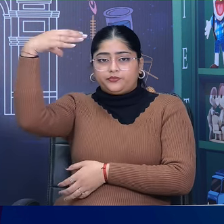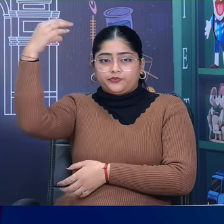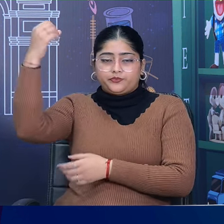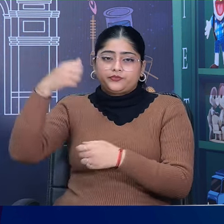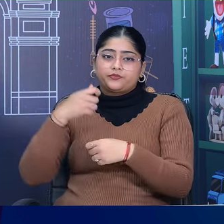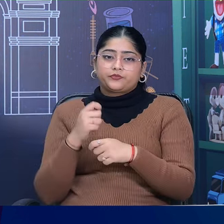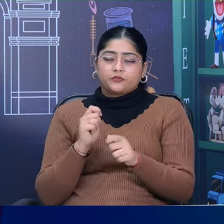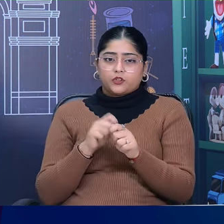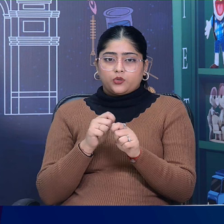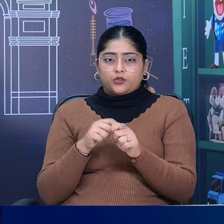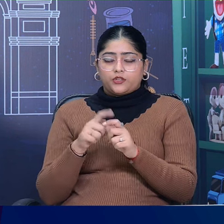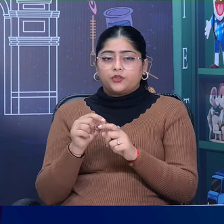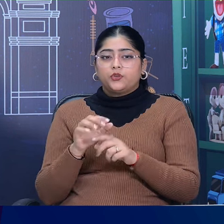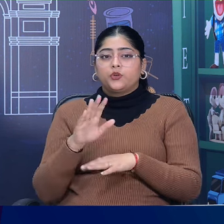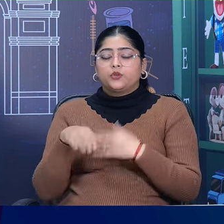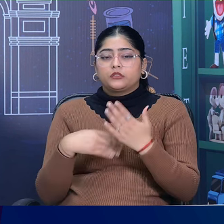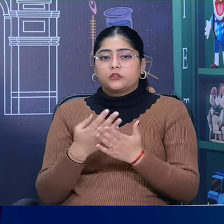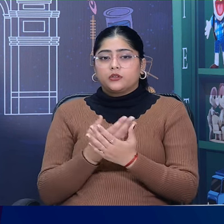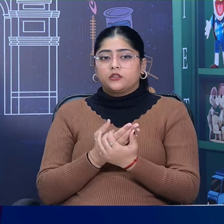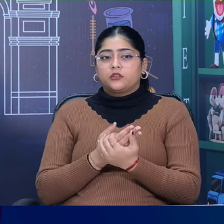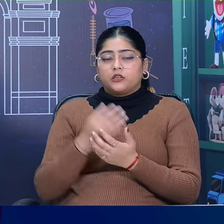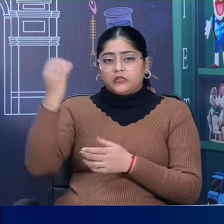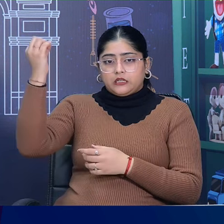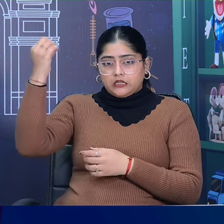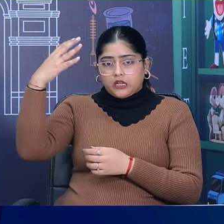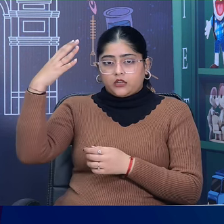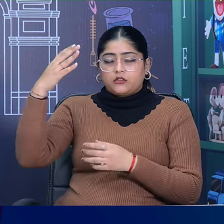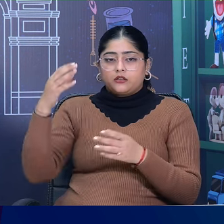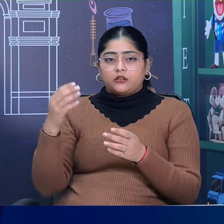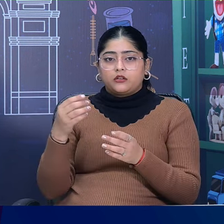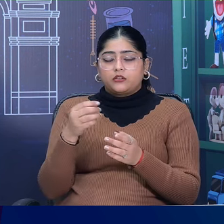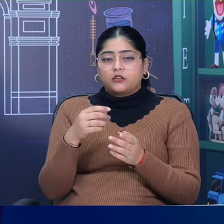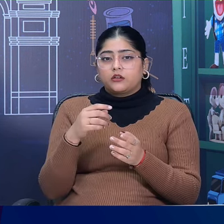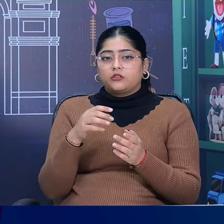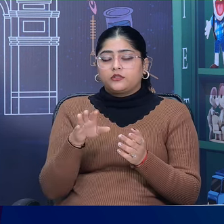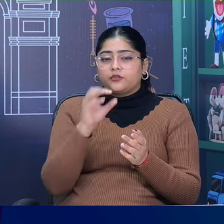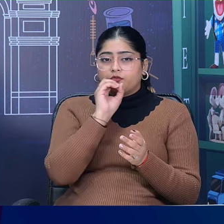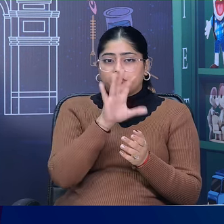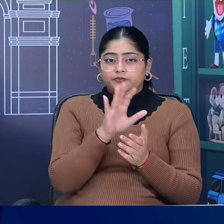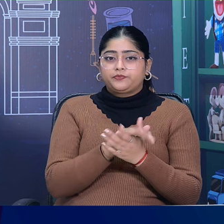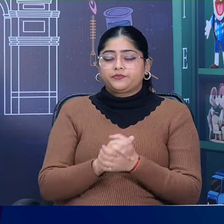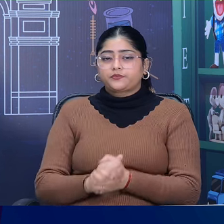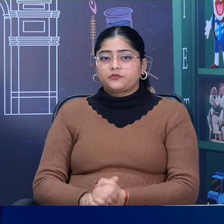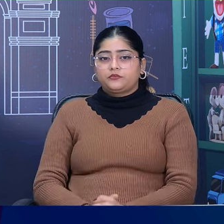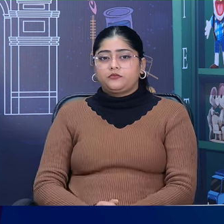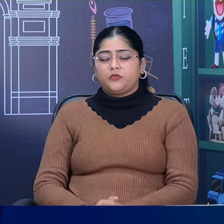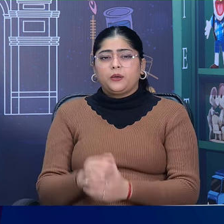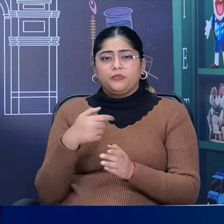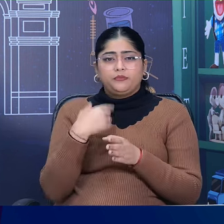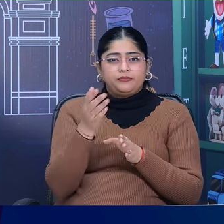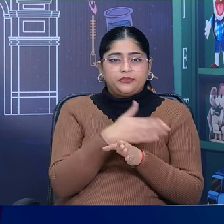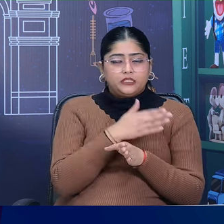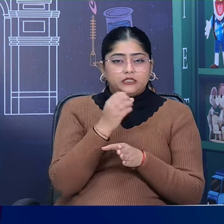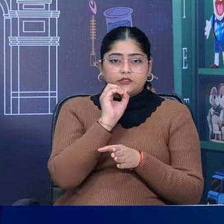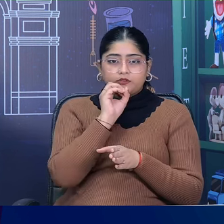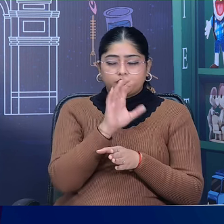ठीक है उन लाइटों से यह रेगुलेट किया जाता है कि देखिए जी यह लाइट है इससे गांव में सदैव रोशनी रहेगी जी थोड़ा सा वापस पीछे आना चाहूंगा मैं आपको